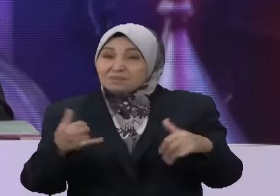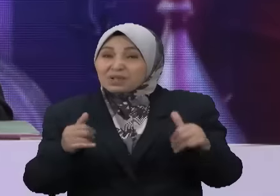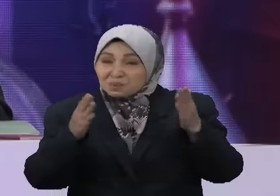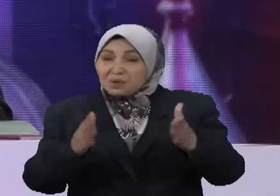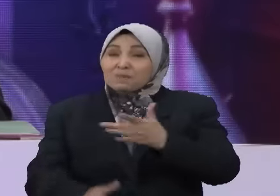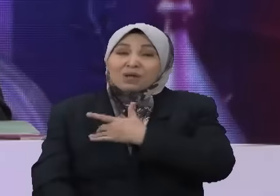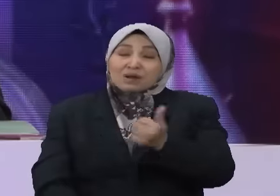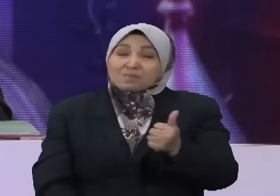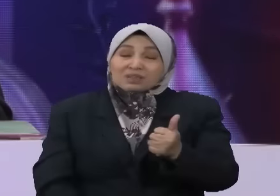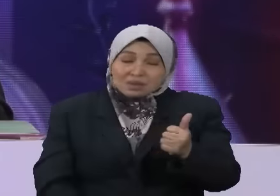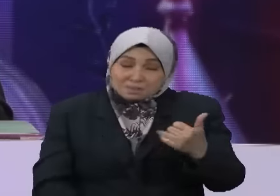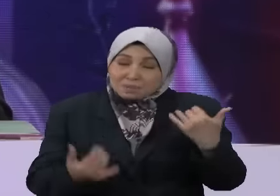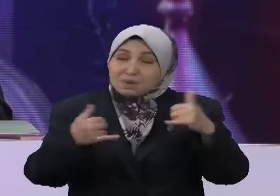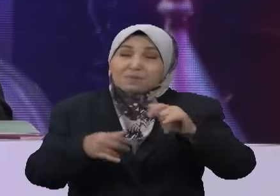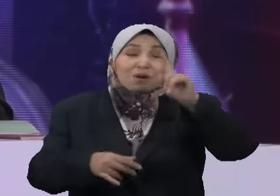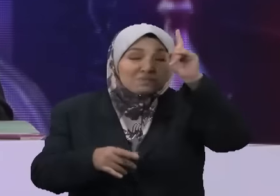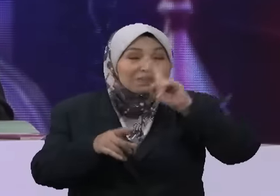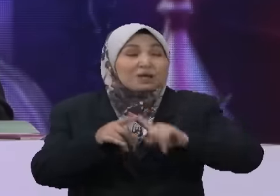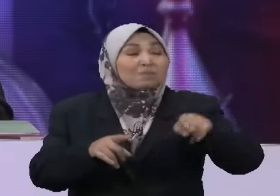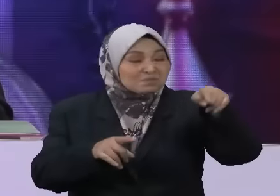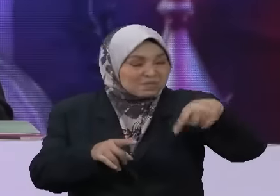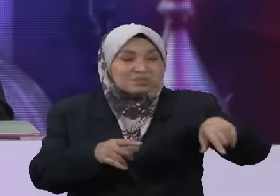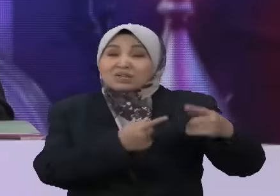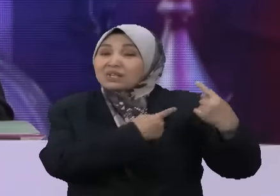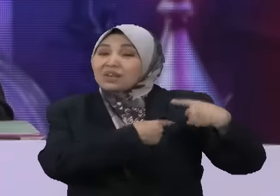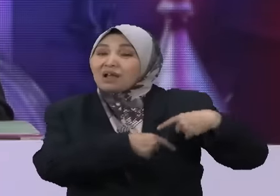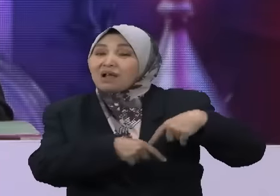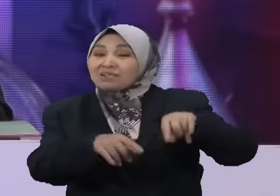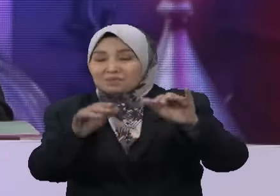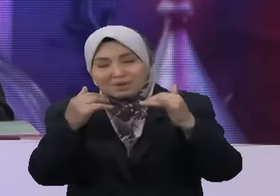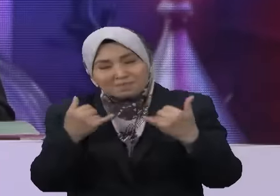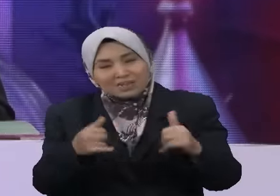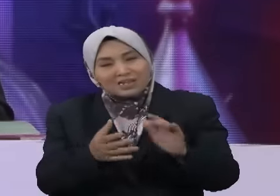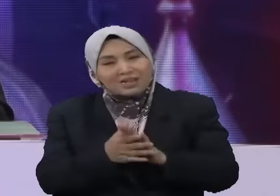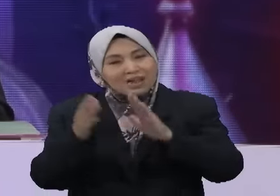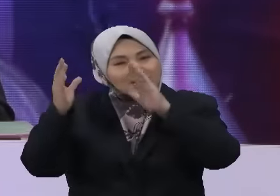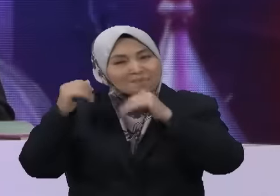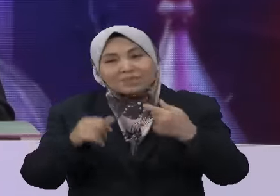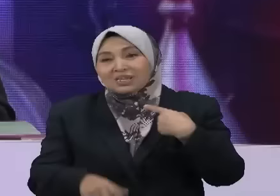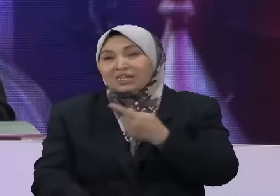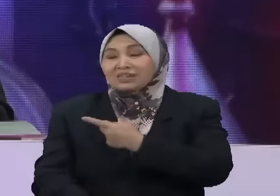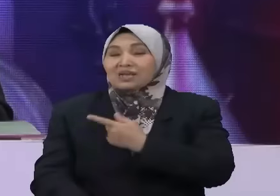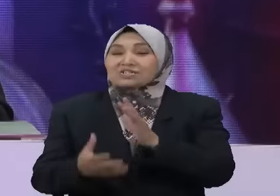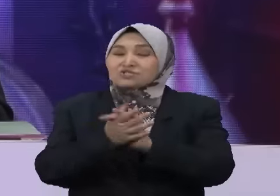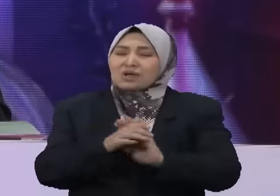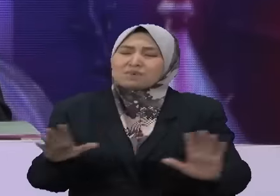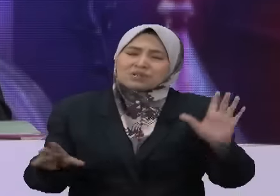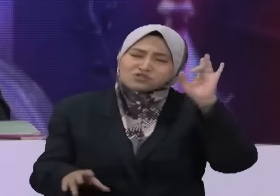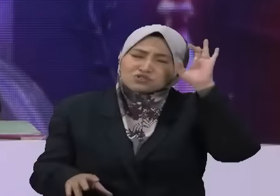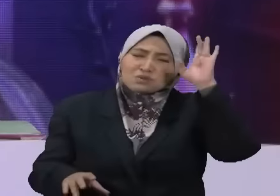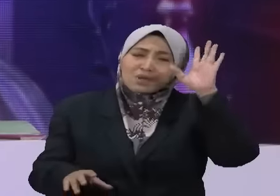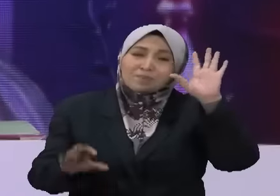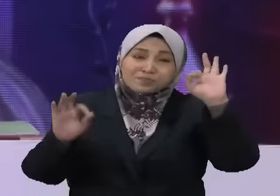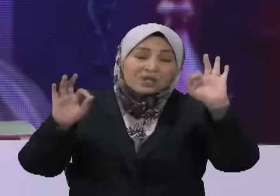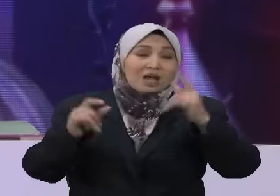beriman mempermainkan Allah sebenarnya merekalah sedang dipermainkan mudah-mudahan kita selamat insya-allah baik